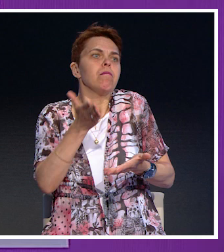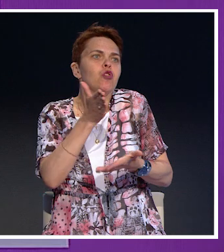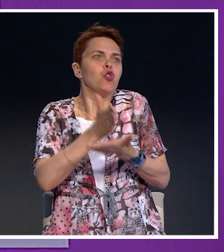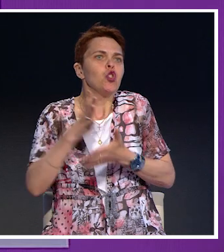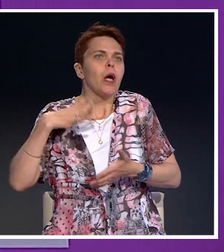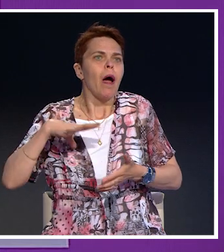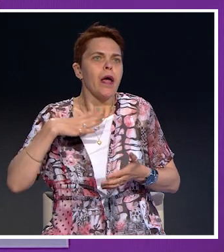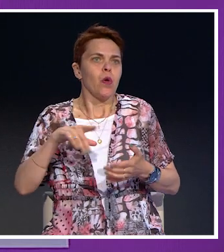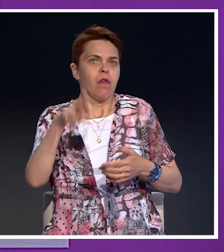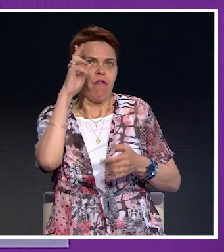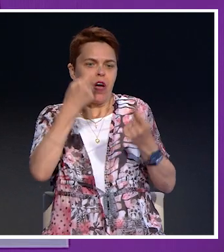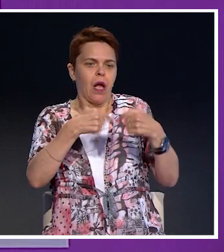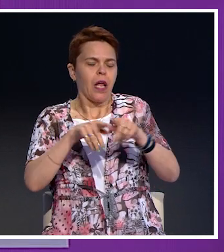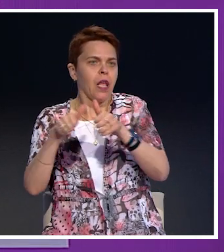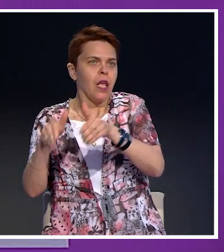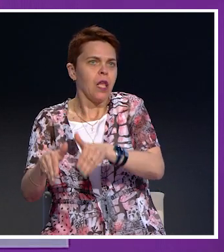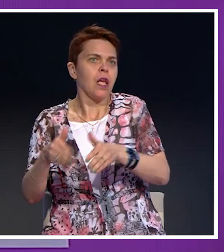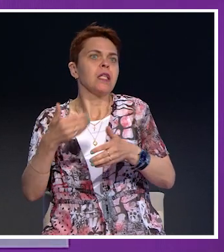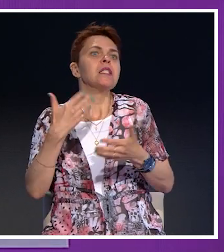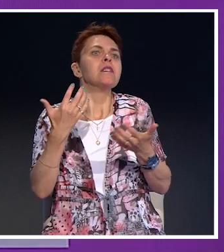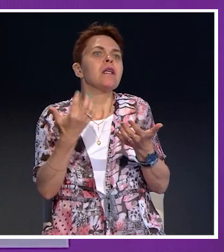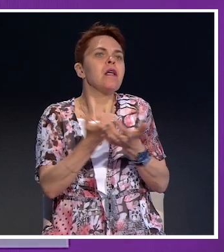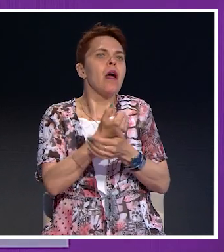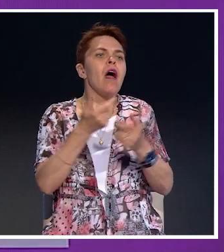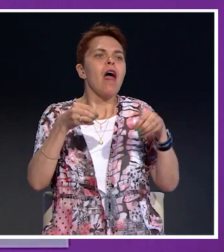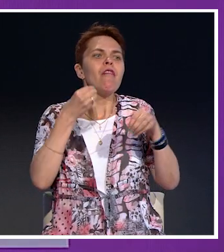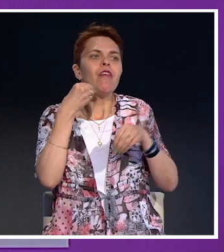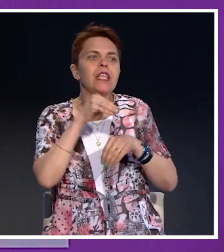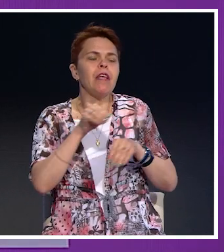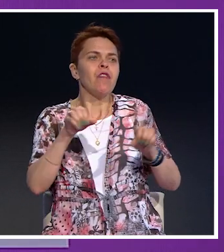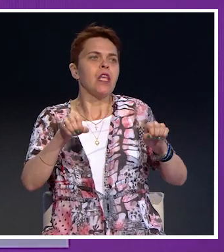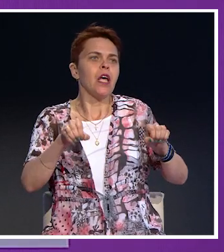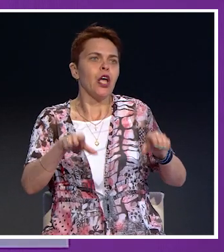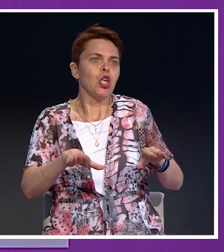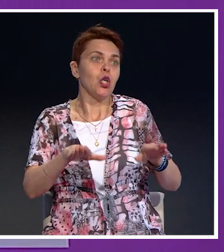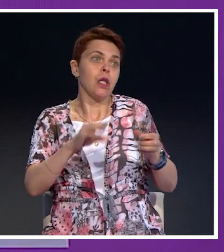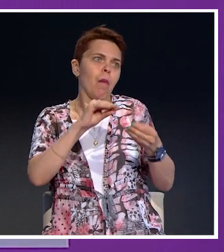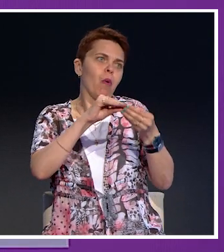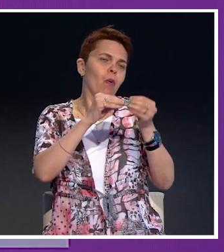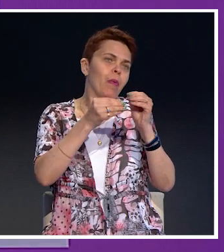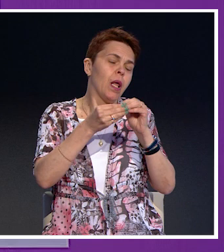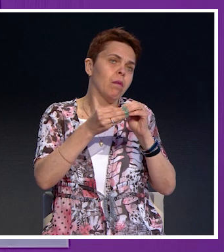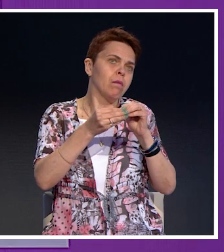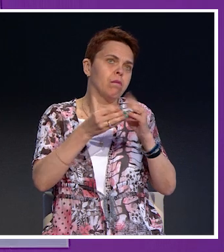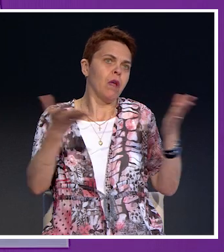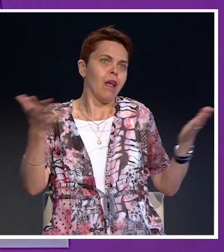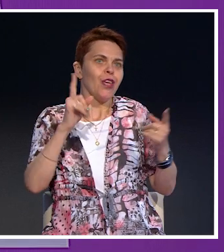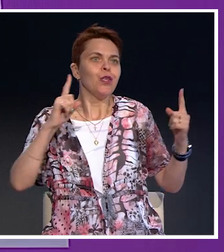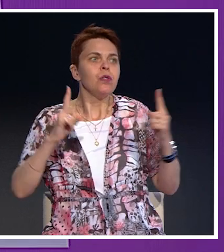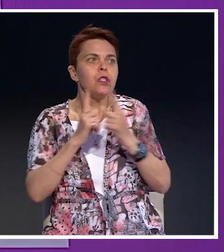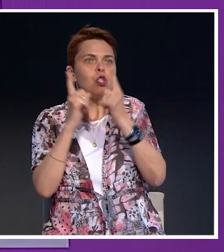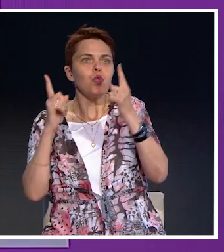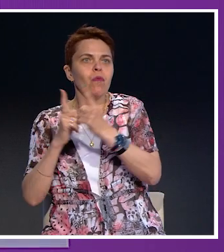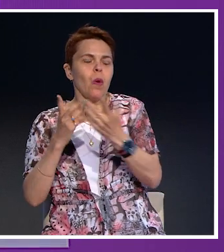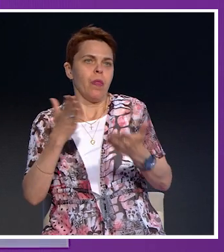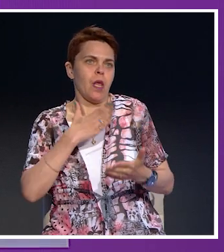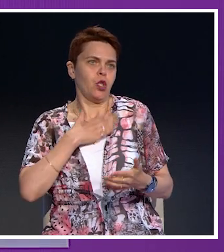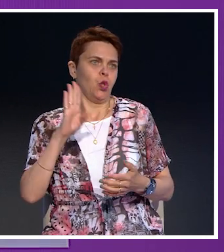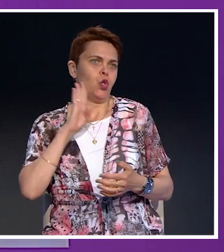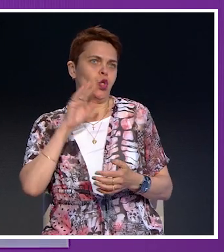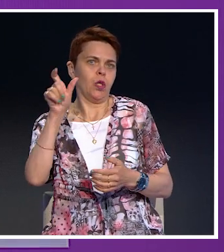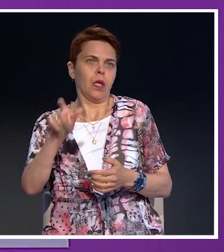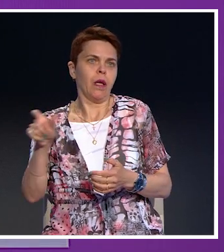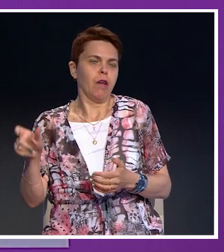країну, розібратися в них, знайти ефективні рішення проблем, з якими зіштовхуються наші